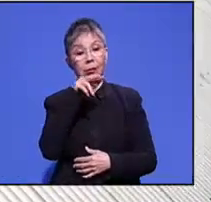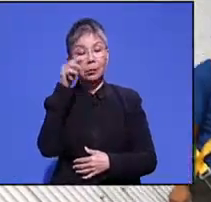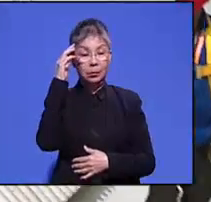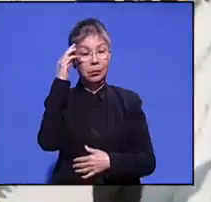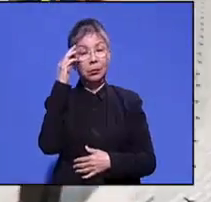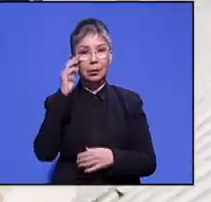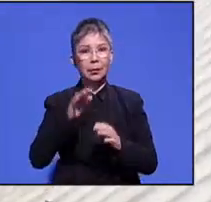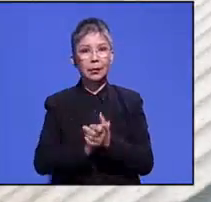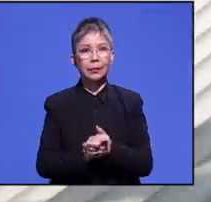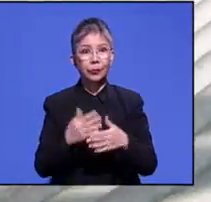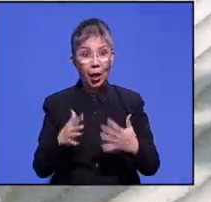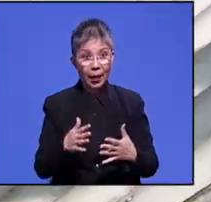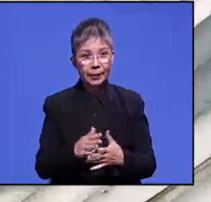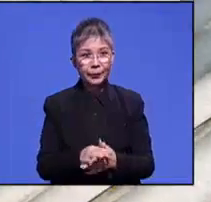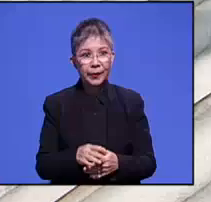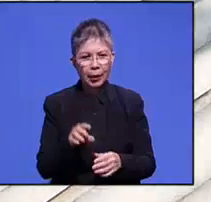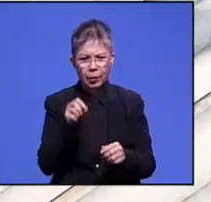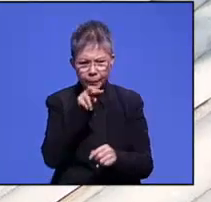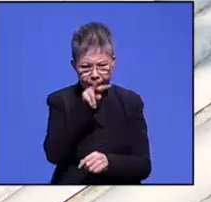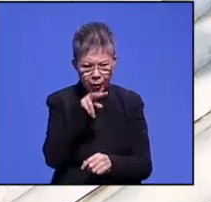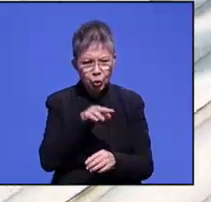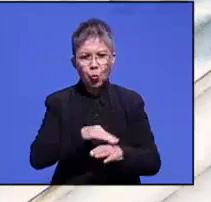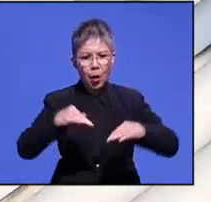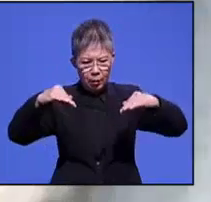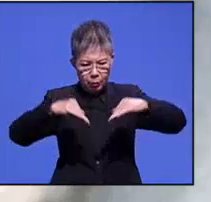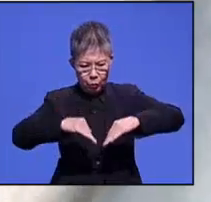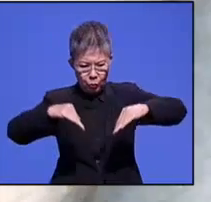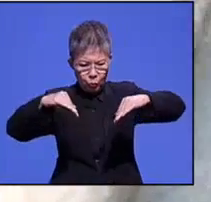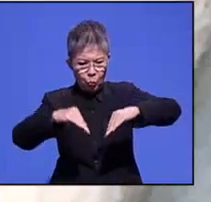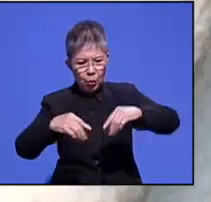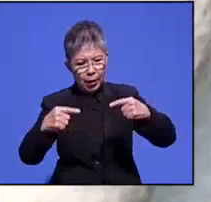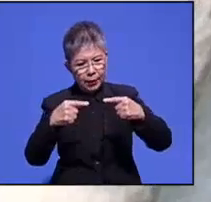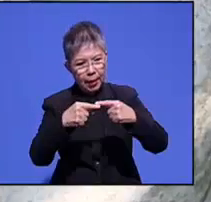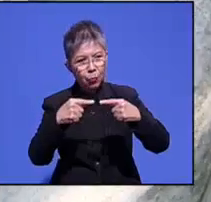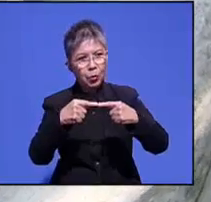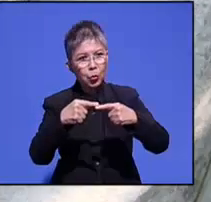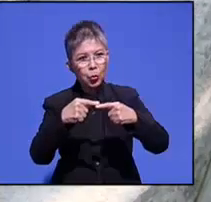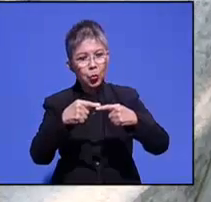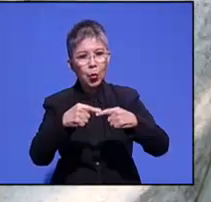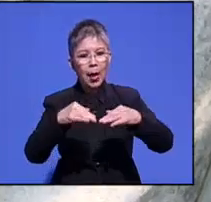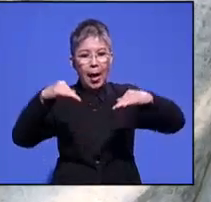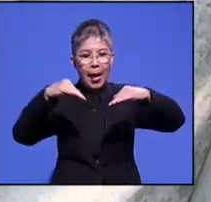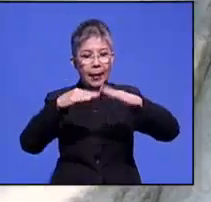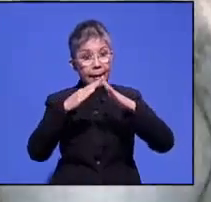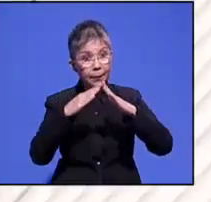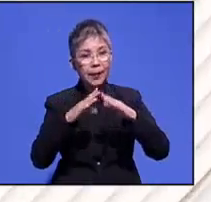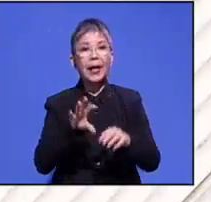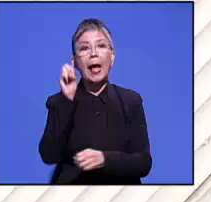Sesampainya di atas kita harus memeriksa seluruh bagian terutama sambungan antara atap dan lampu